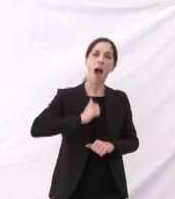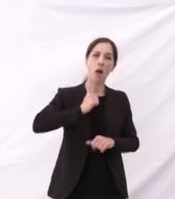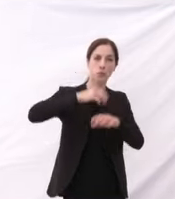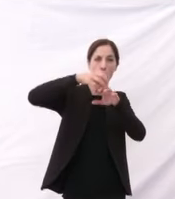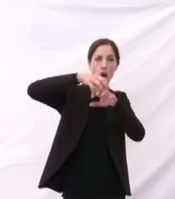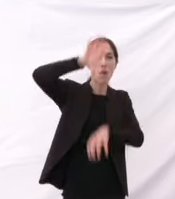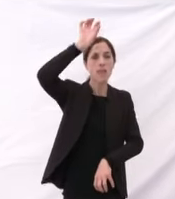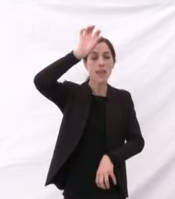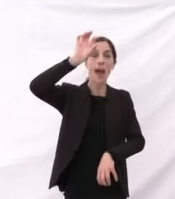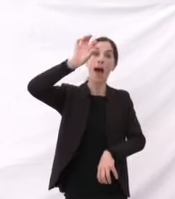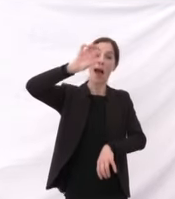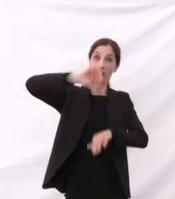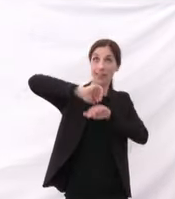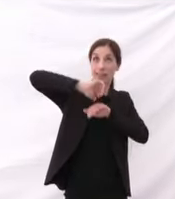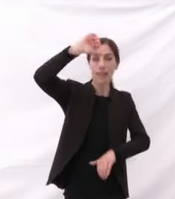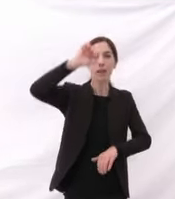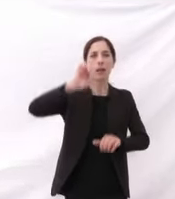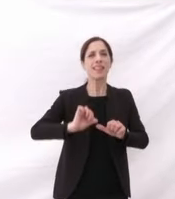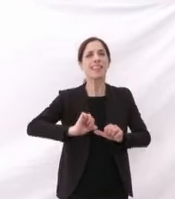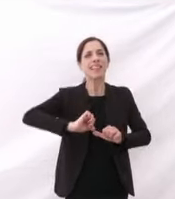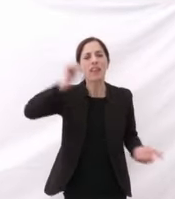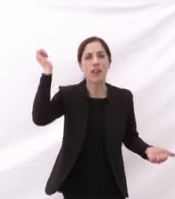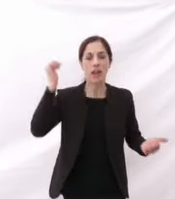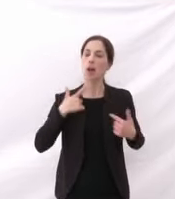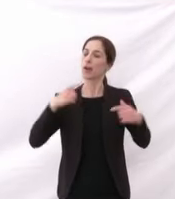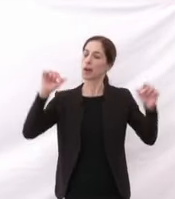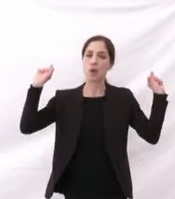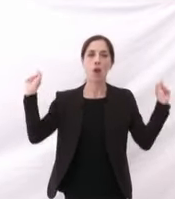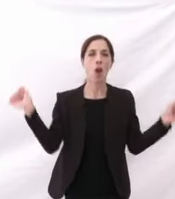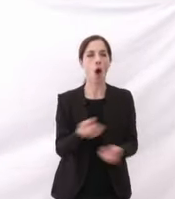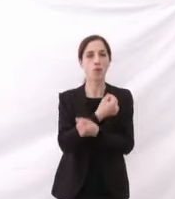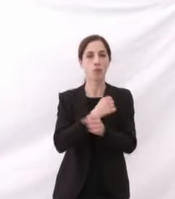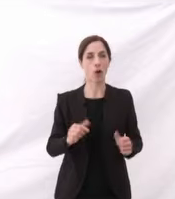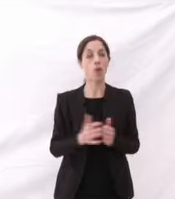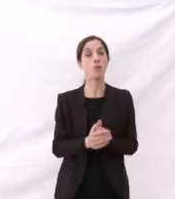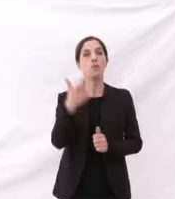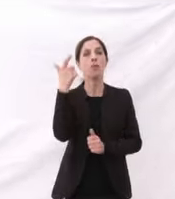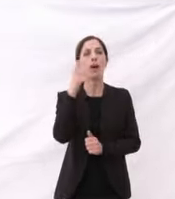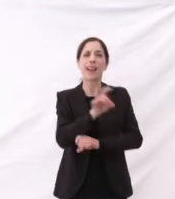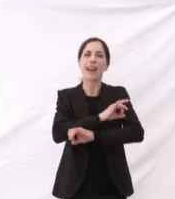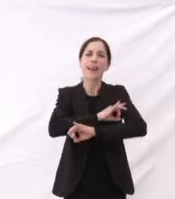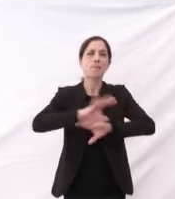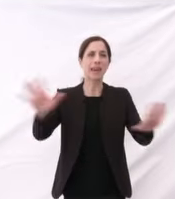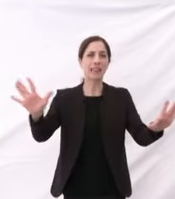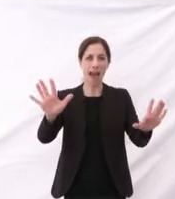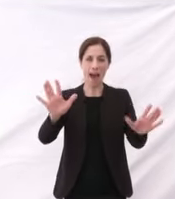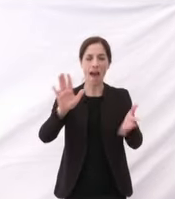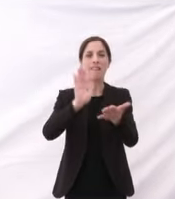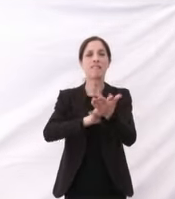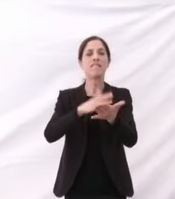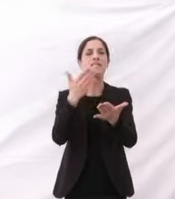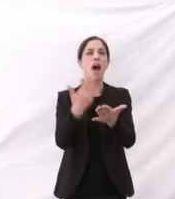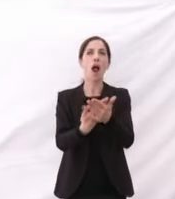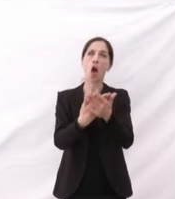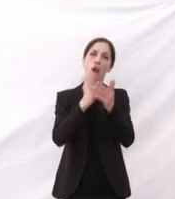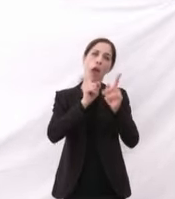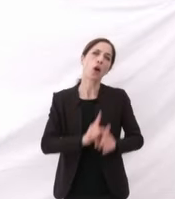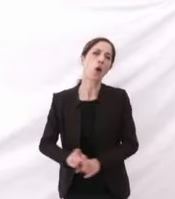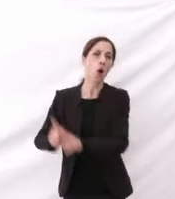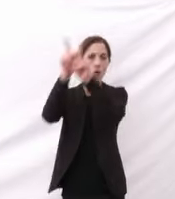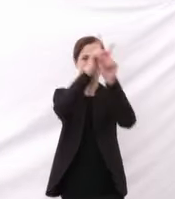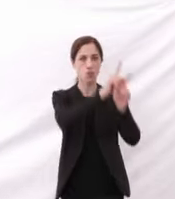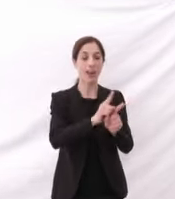differenziata, perché la libertà è un bene comune, i diritti sono